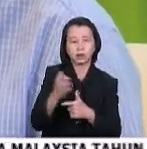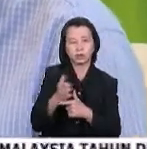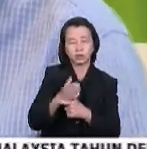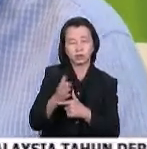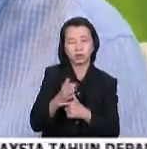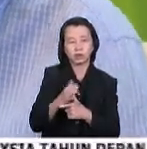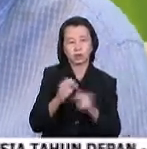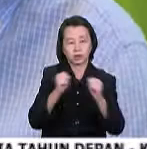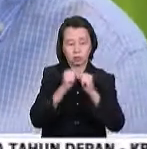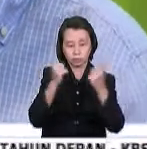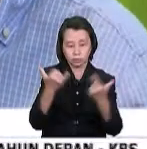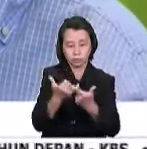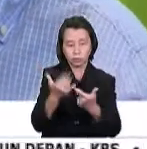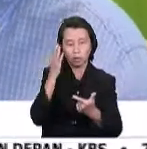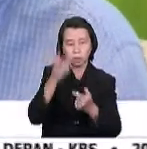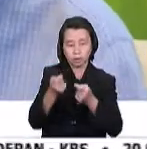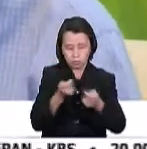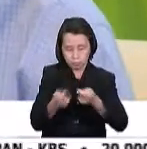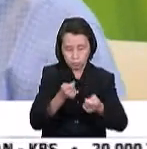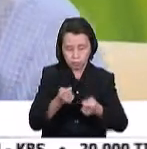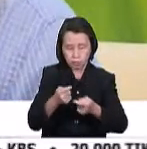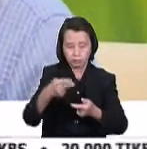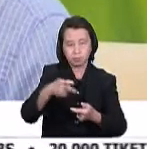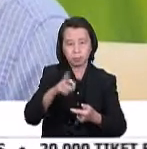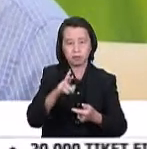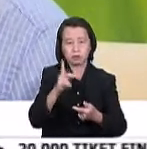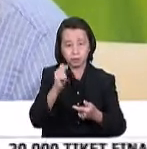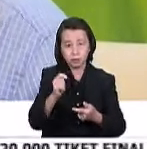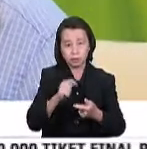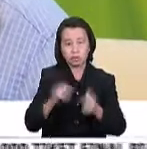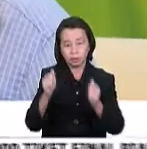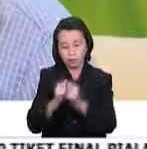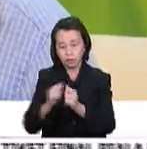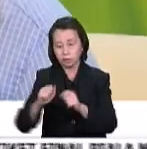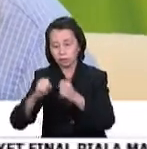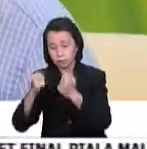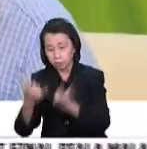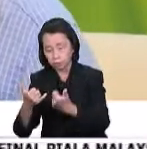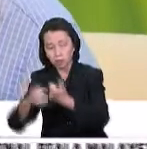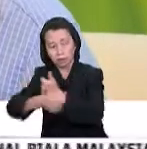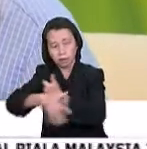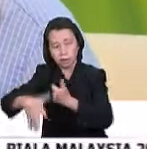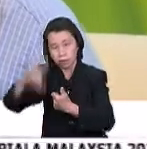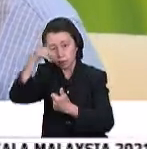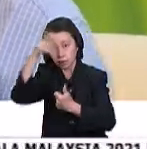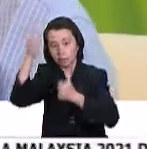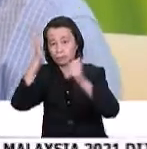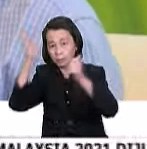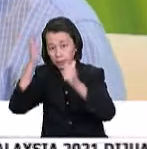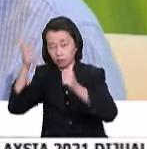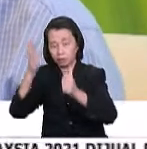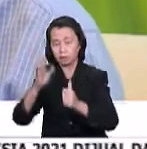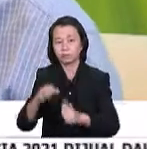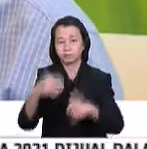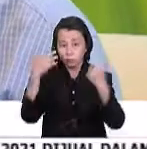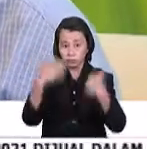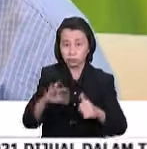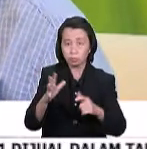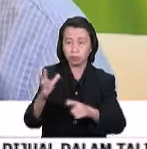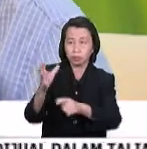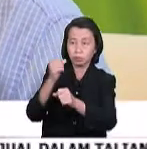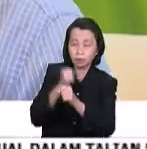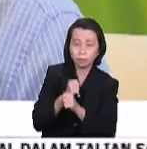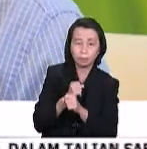di antara syarikat yang akan mengendalikan PIP ini dengan satu syarikat anak syarikat Kerajaan Persekutuan. Setelah kita